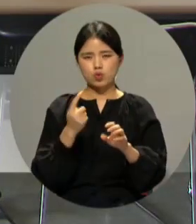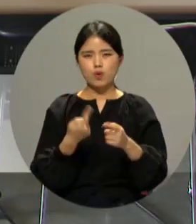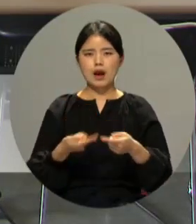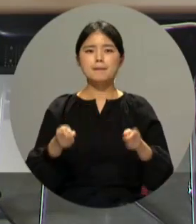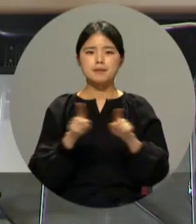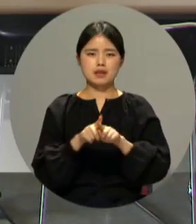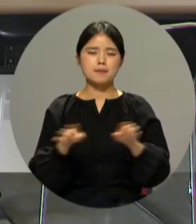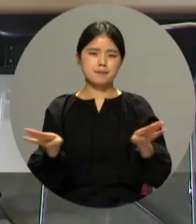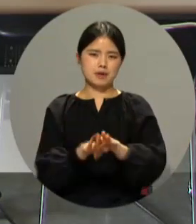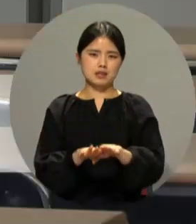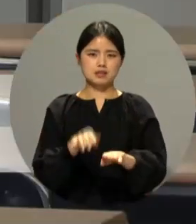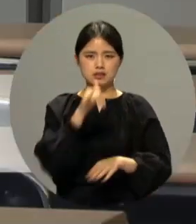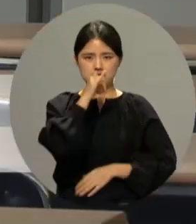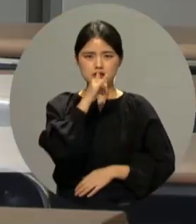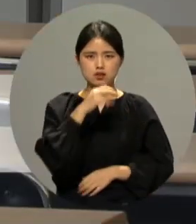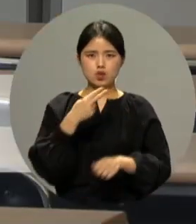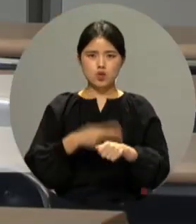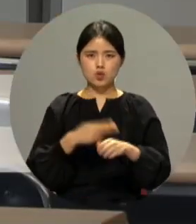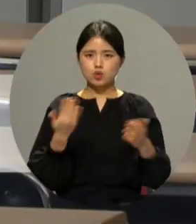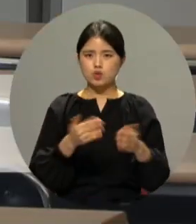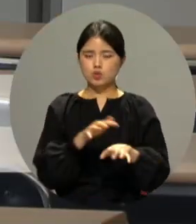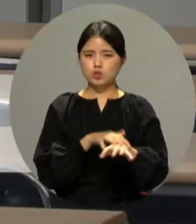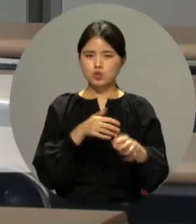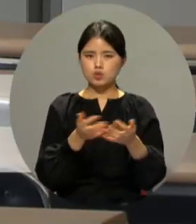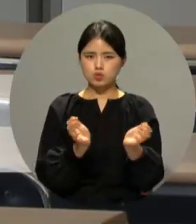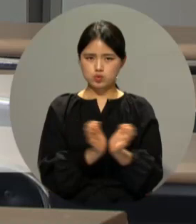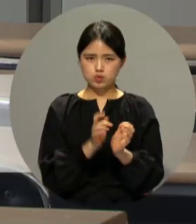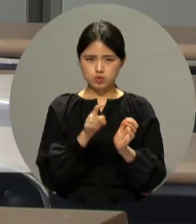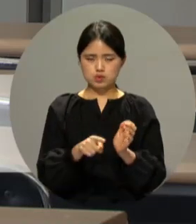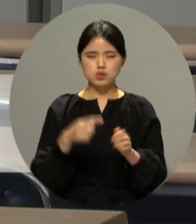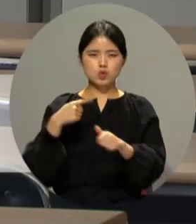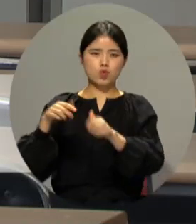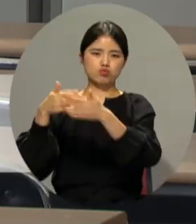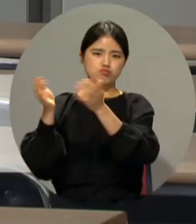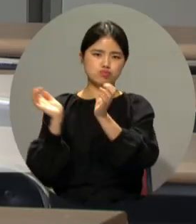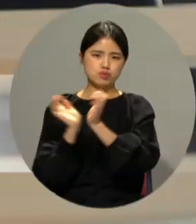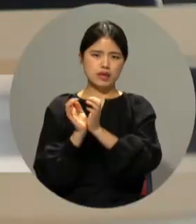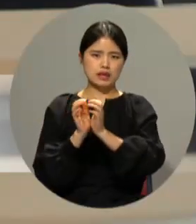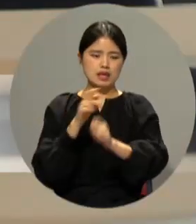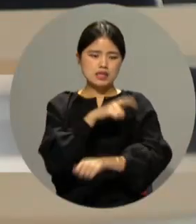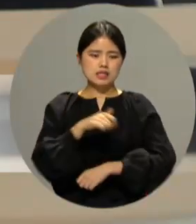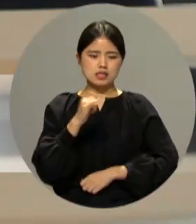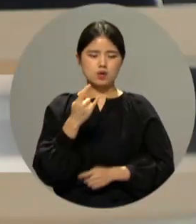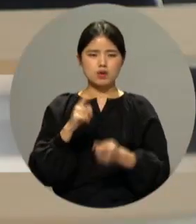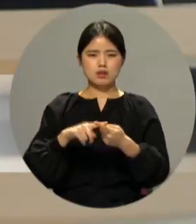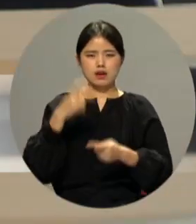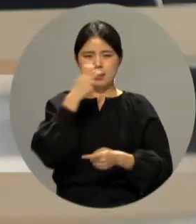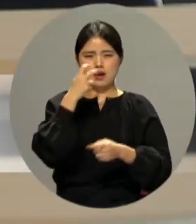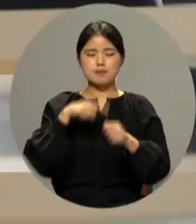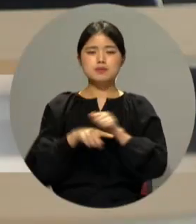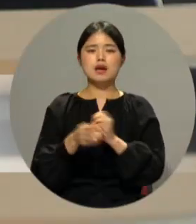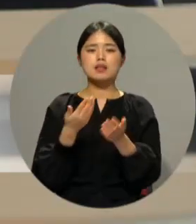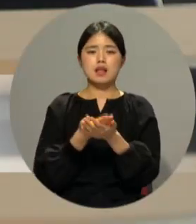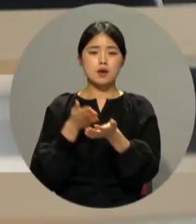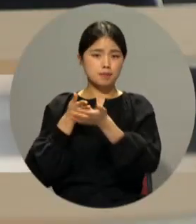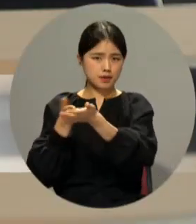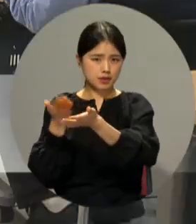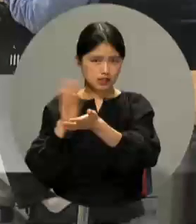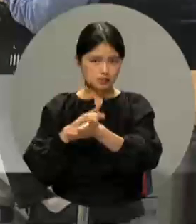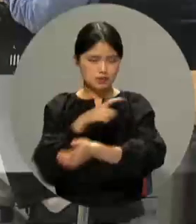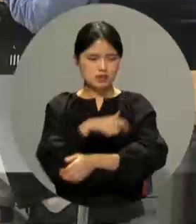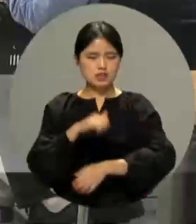나섰습니다 지난해 교수 노조 한일장신대 지회는 교육부에게 이사회에 대한 감사를 요구했지만이